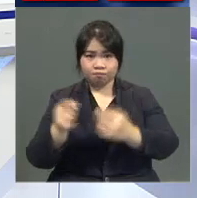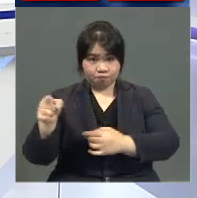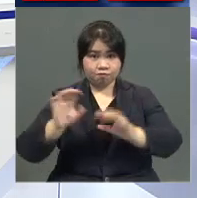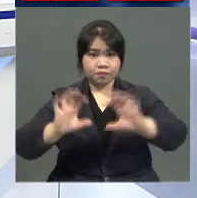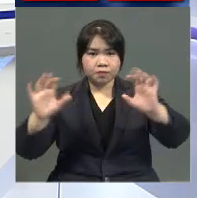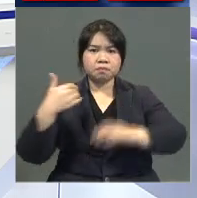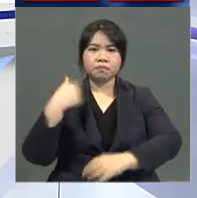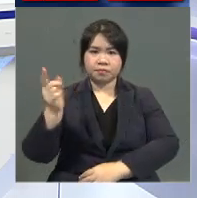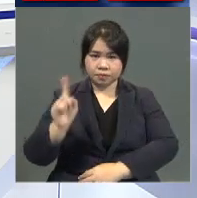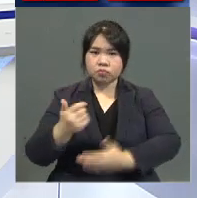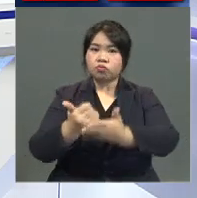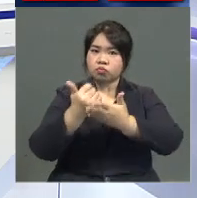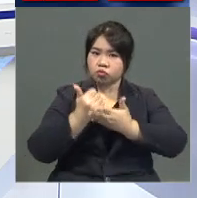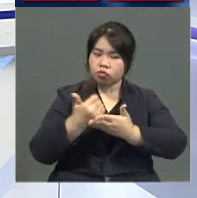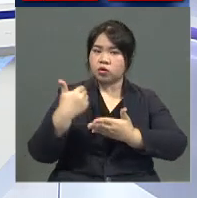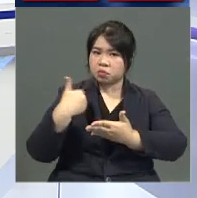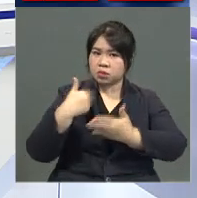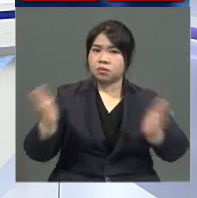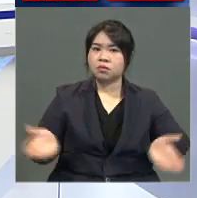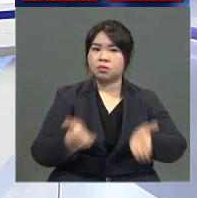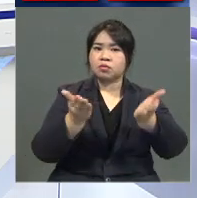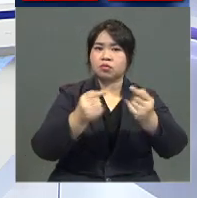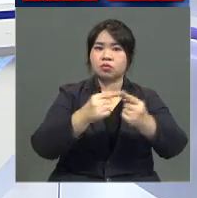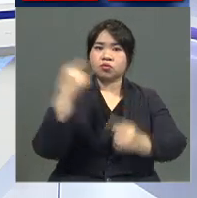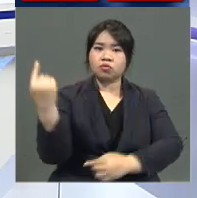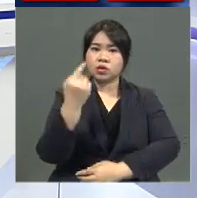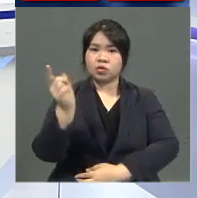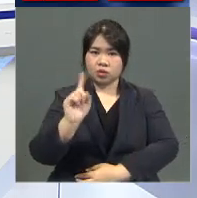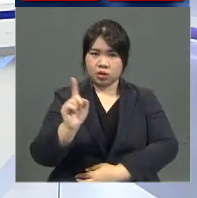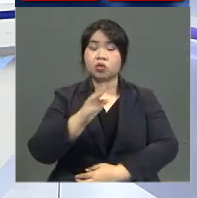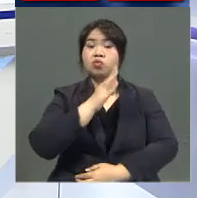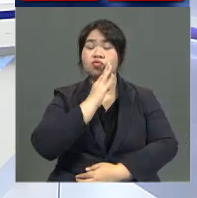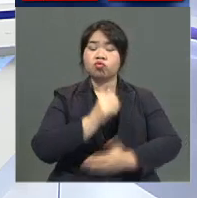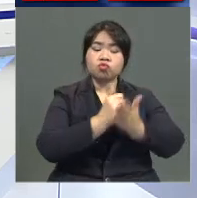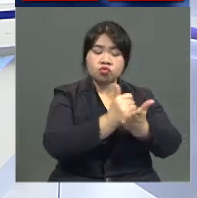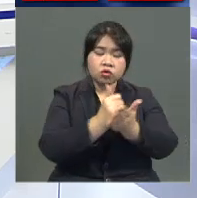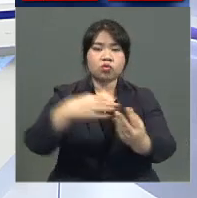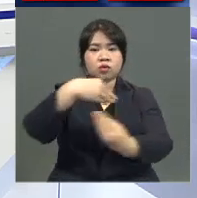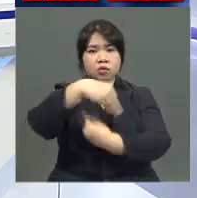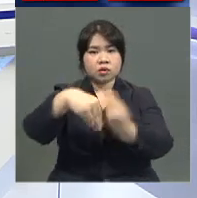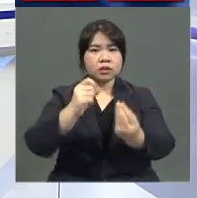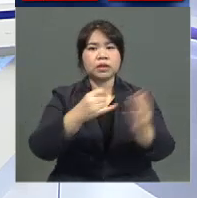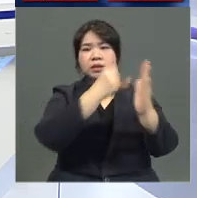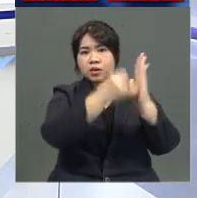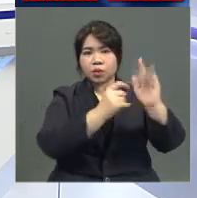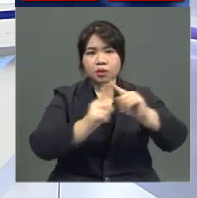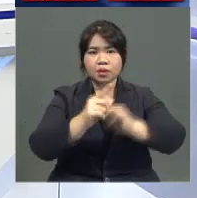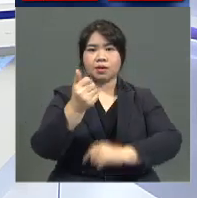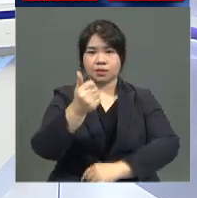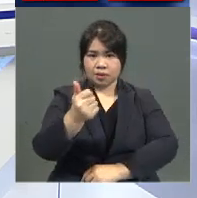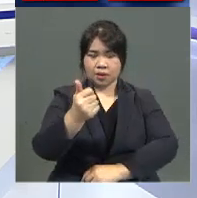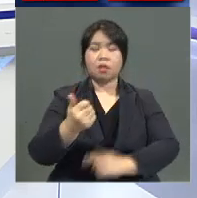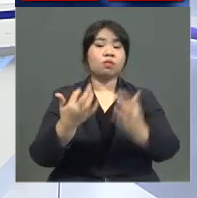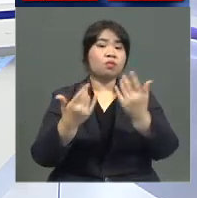ของภาครัฐก่อนว่าจะช่วยเหลือแล้วก็จะมาสนับสนุนการท่องเที่ยวอย่างไรบ้าง จะได้ช่วยกันไปกระตุ้นเศรษฐกิจในแต่ละพื้นที่เพราะฉะนั้นเดี๋ยวต้องร